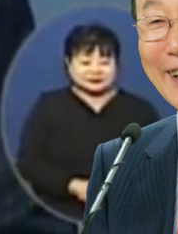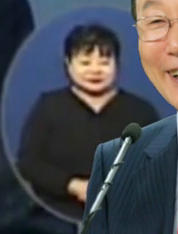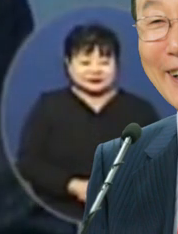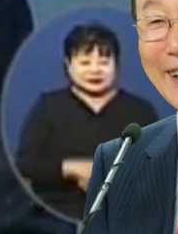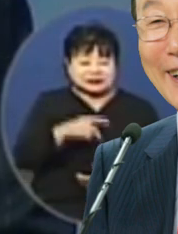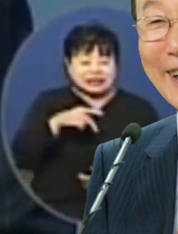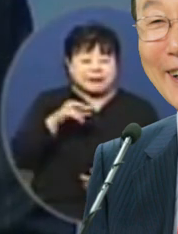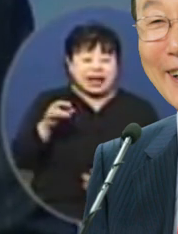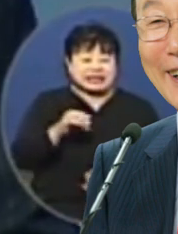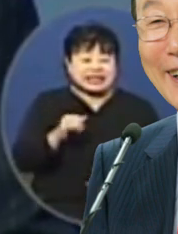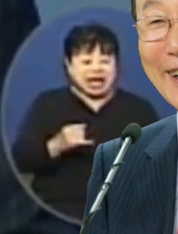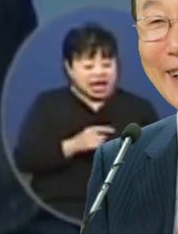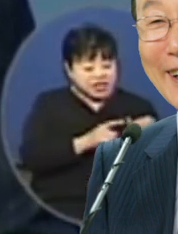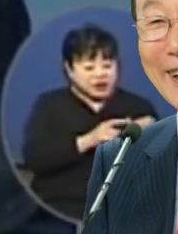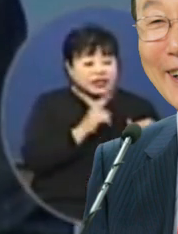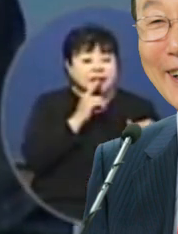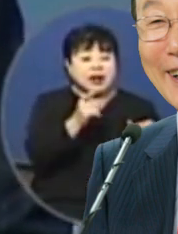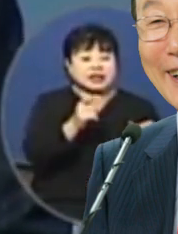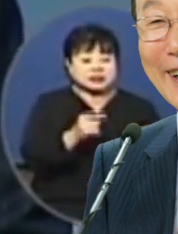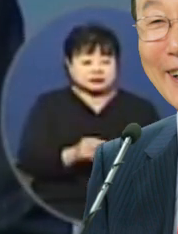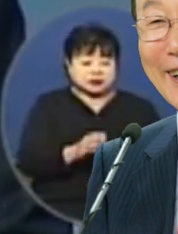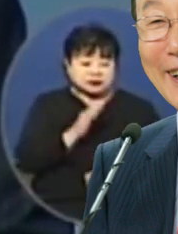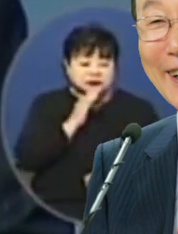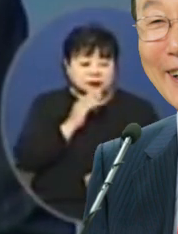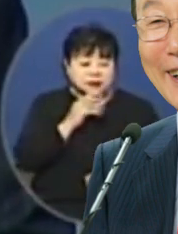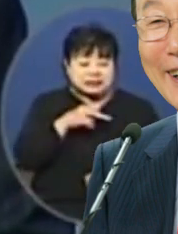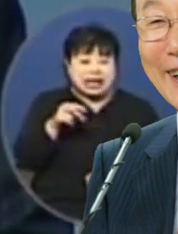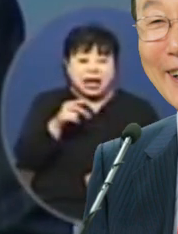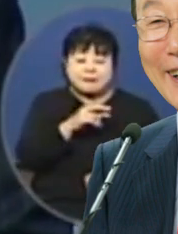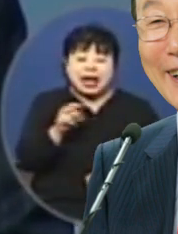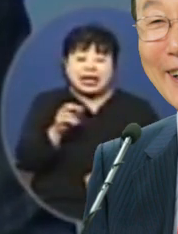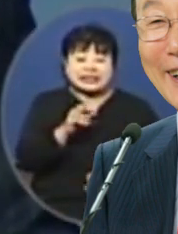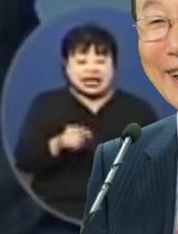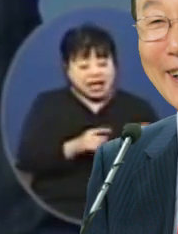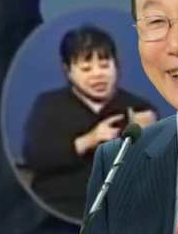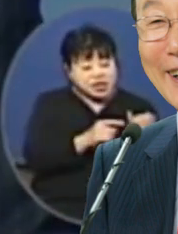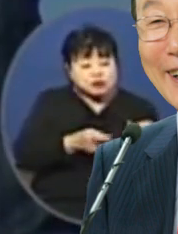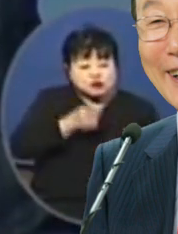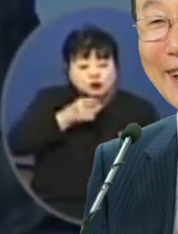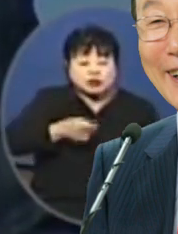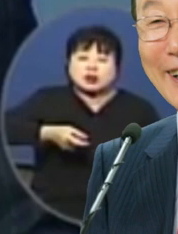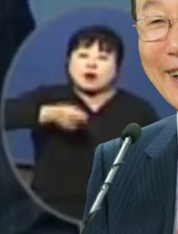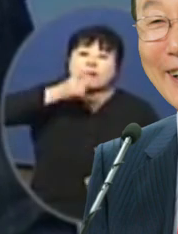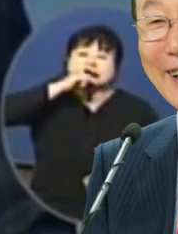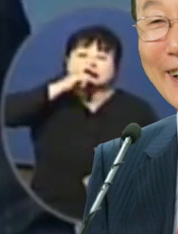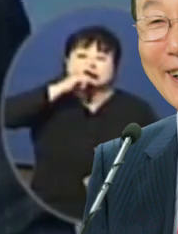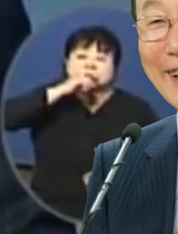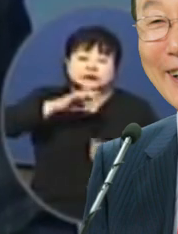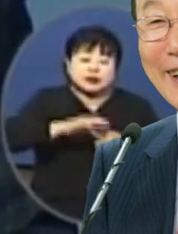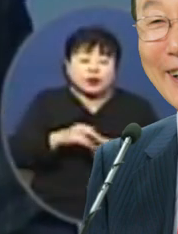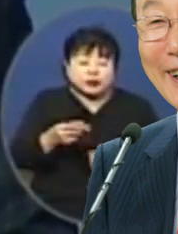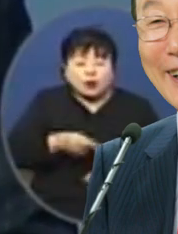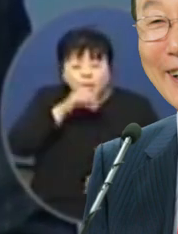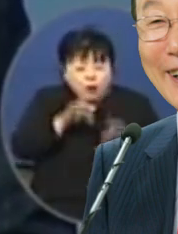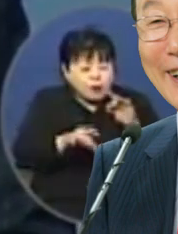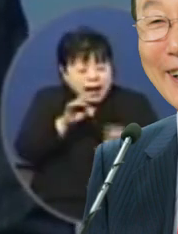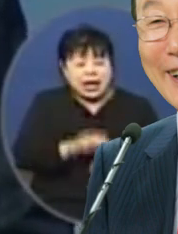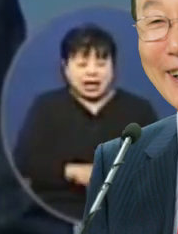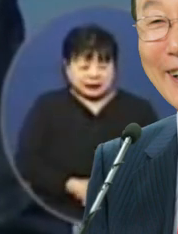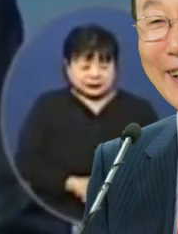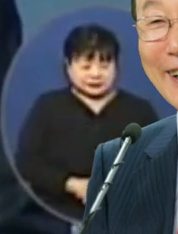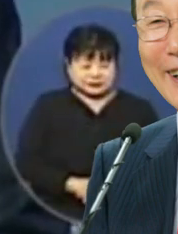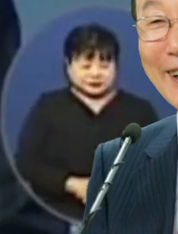사마리아 여인 보고 한 말인 것입니다. 실제 사마리아에 있는 그 물은 퍼서 마시면 또 목이 마르지